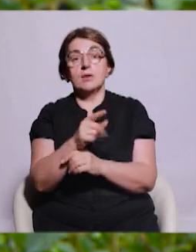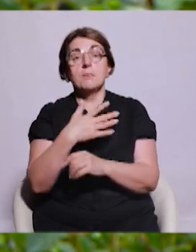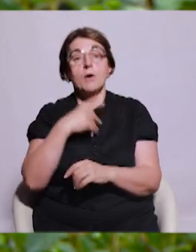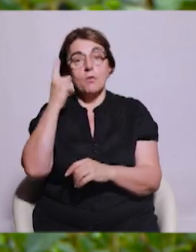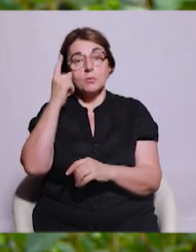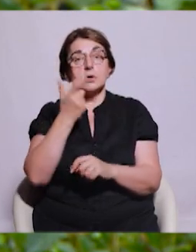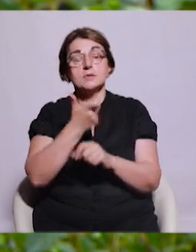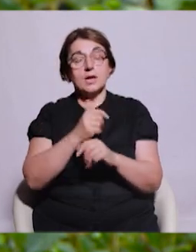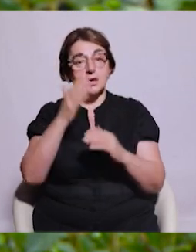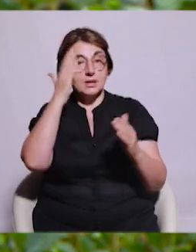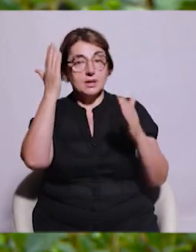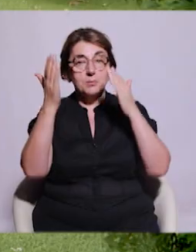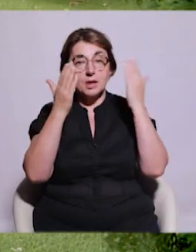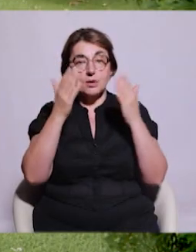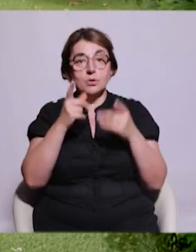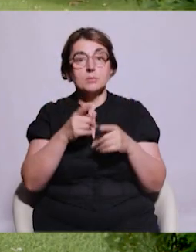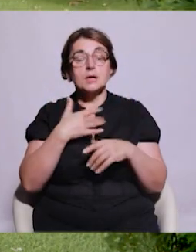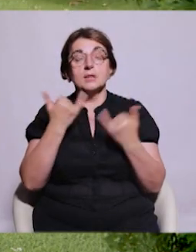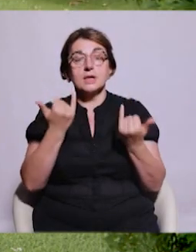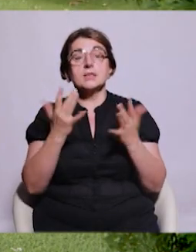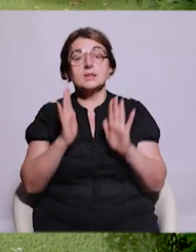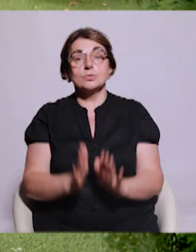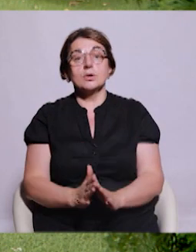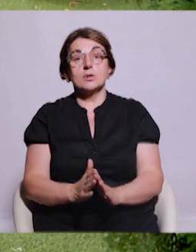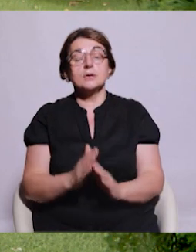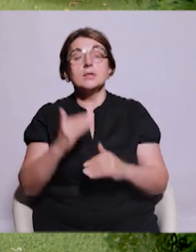დავალება. იმედი მაქვს ძალიან იხალისებთ. დღეისათვის სულ